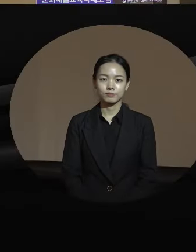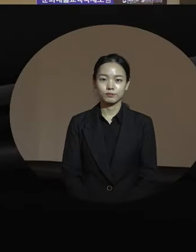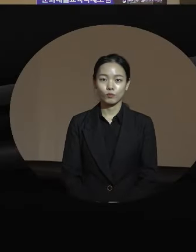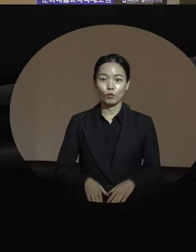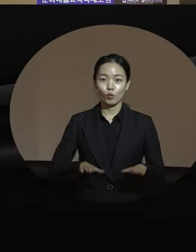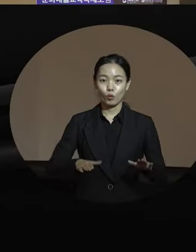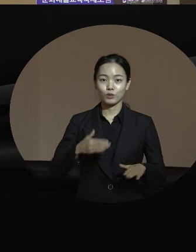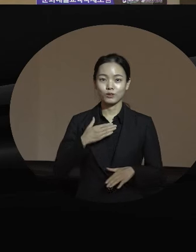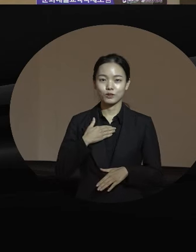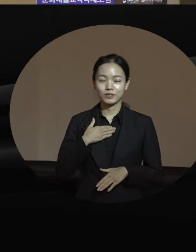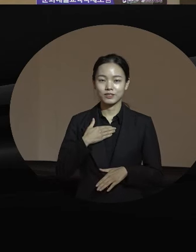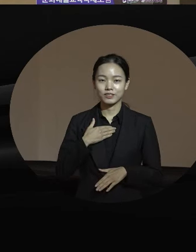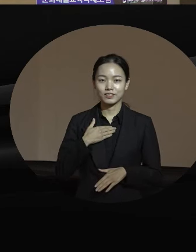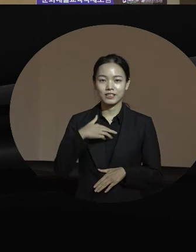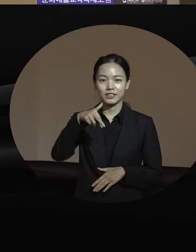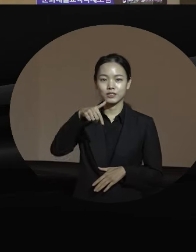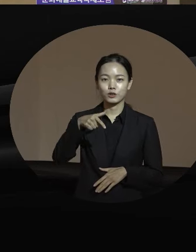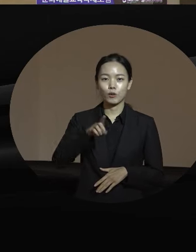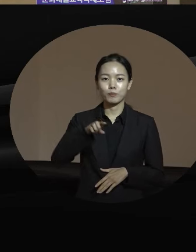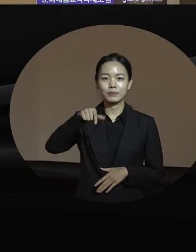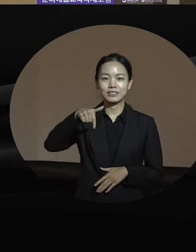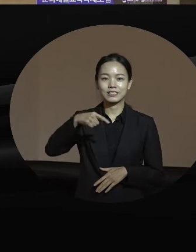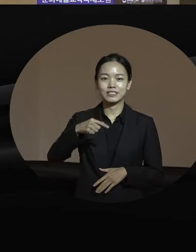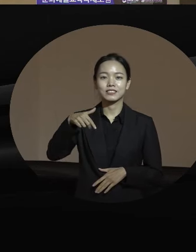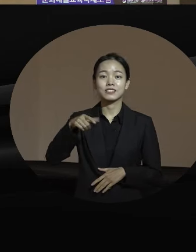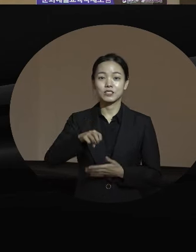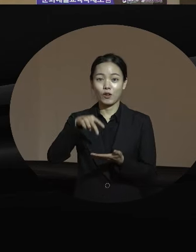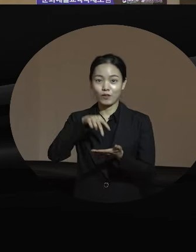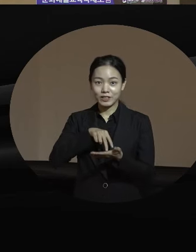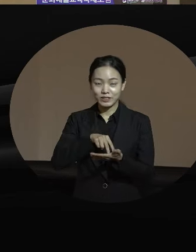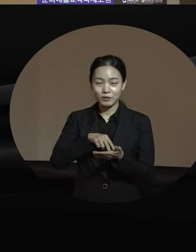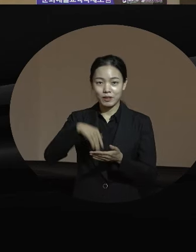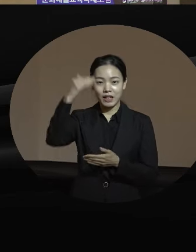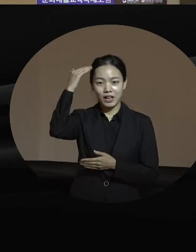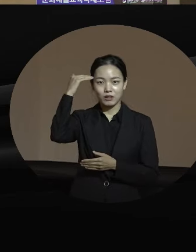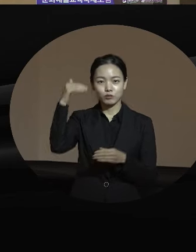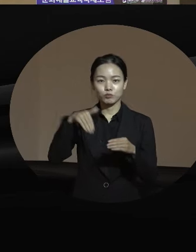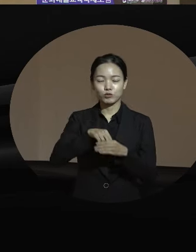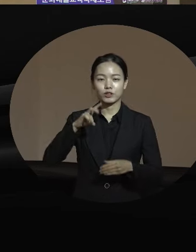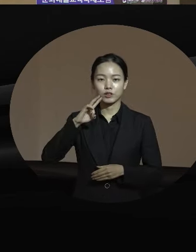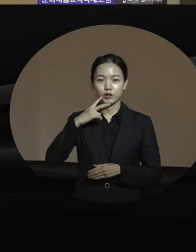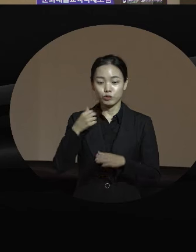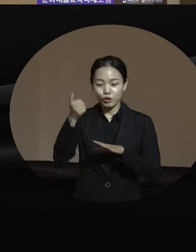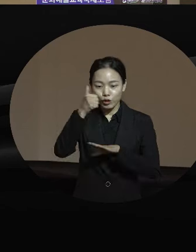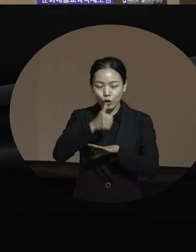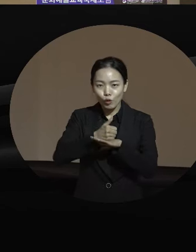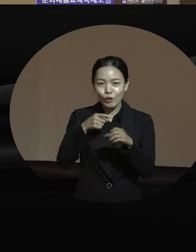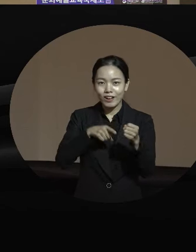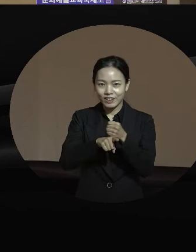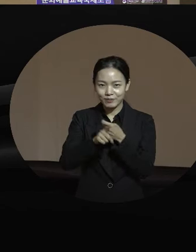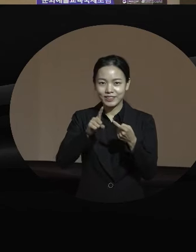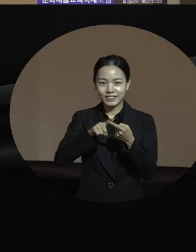오늘 저는 접근성 관점에서 바라본 한국의 문화예술교육 성과와 의미에 대해서 말씀드리고자 합니다.